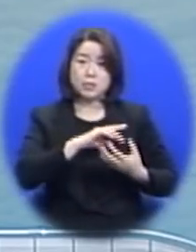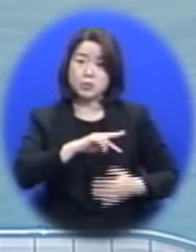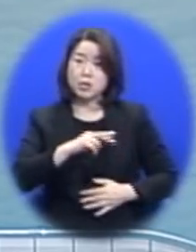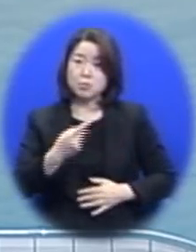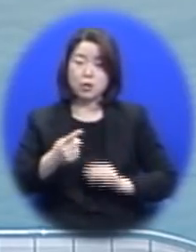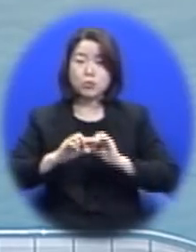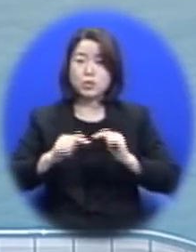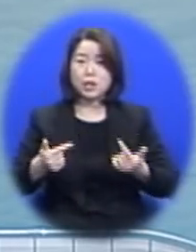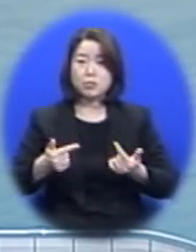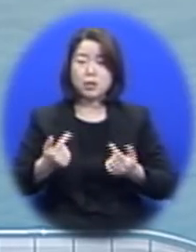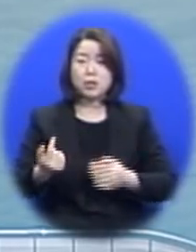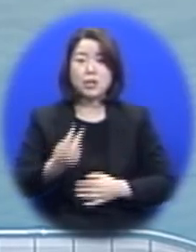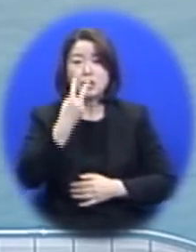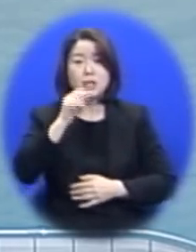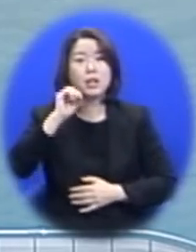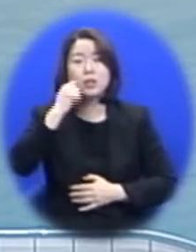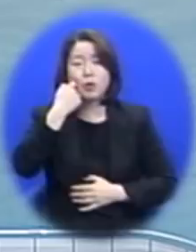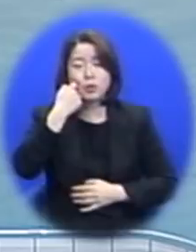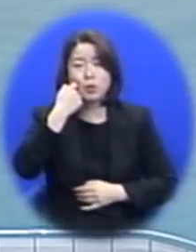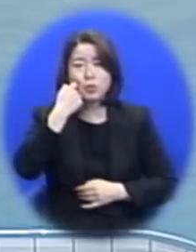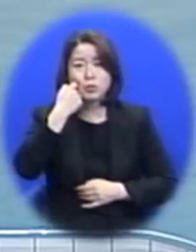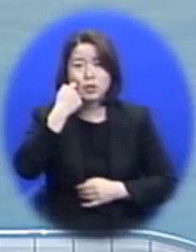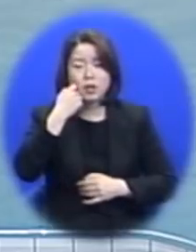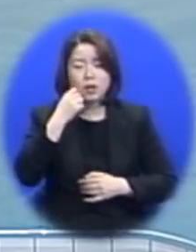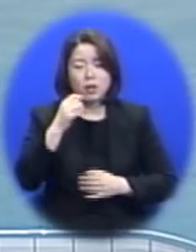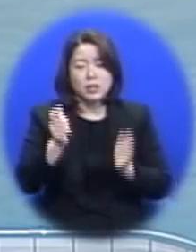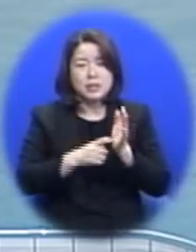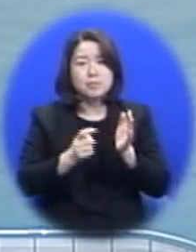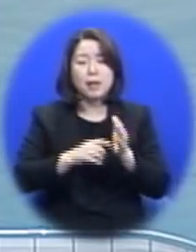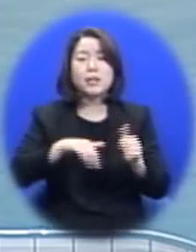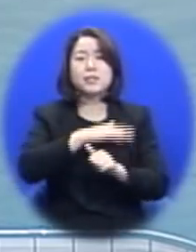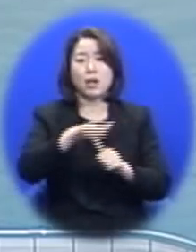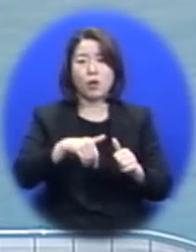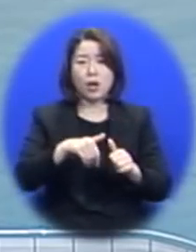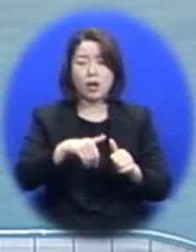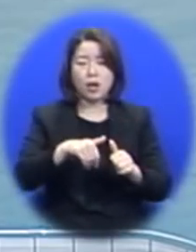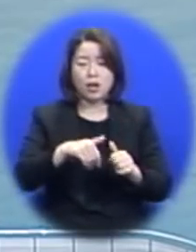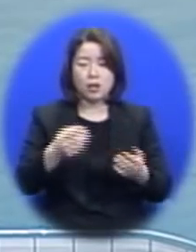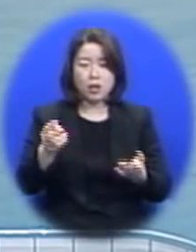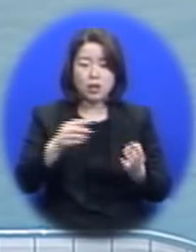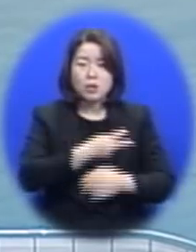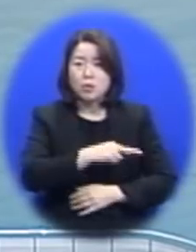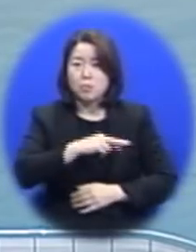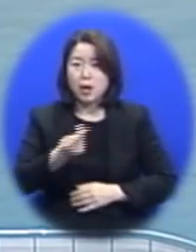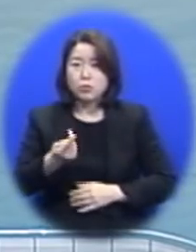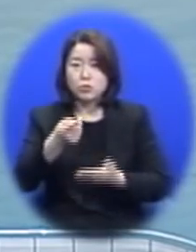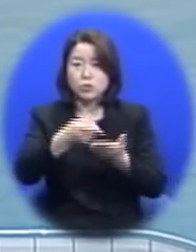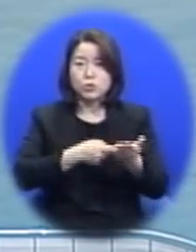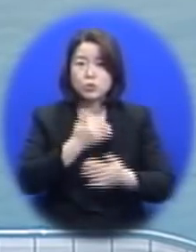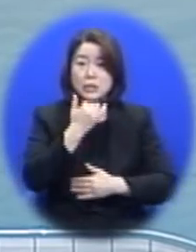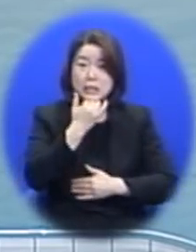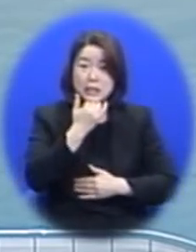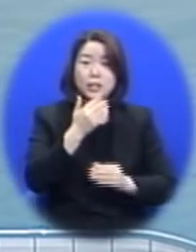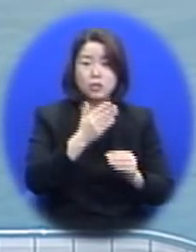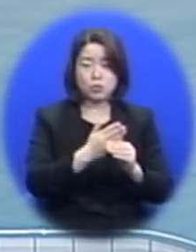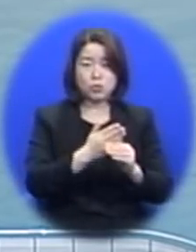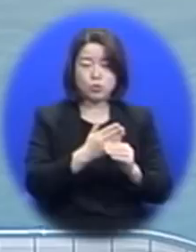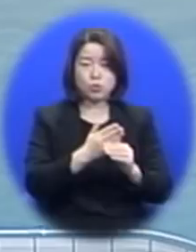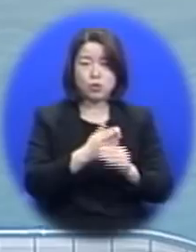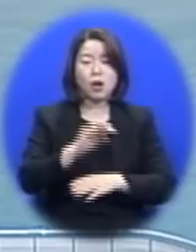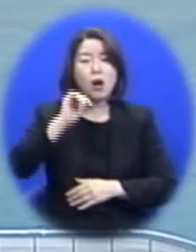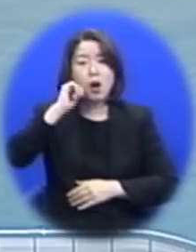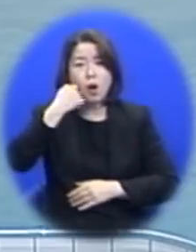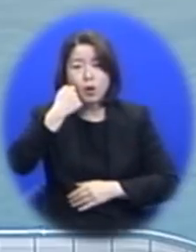없는 절박한 상황에서 이제 심장 이식을 기다리고 있었습니다. 근데 어렵게